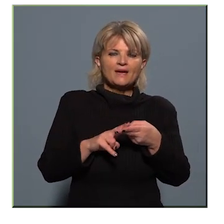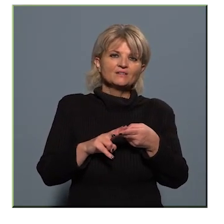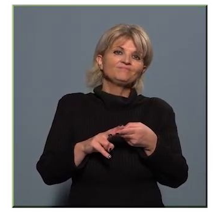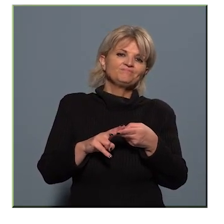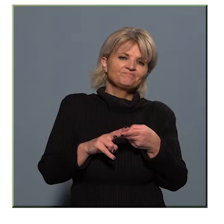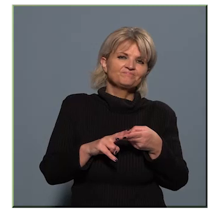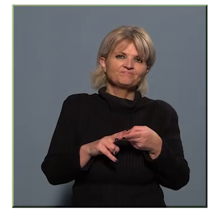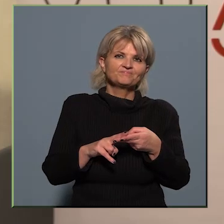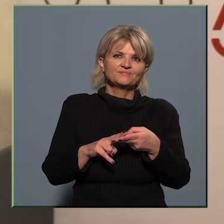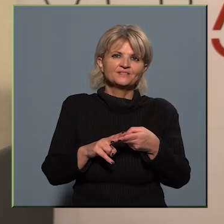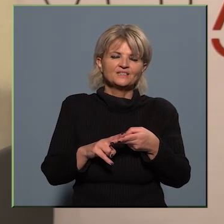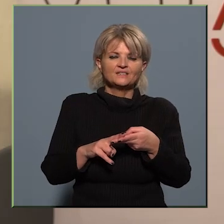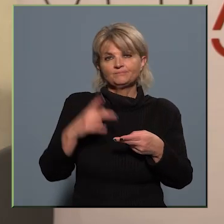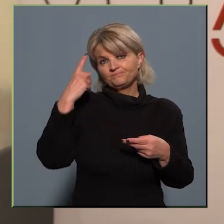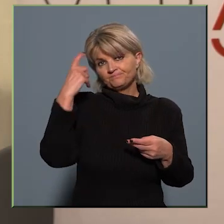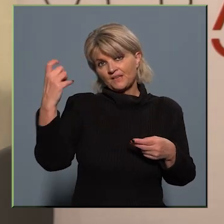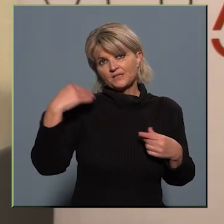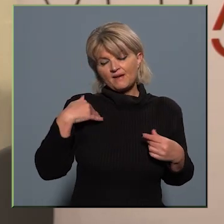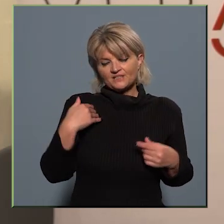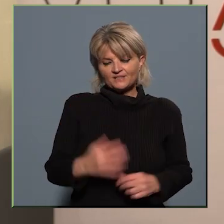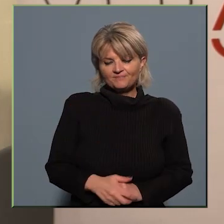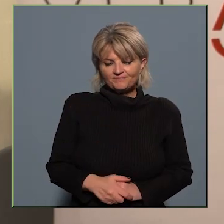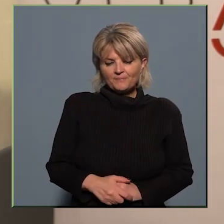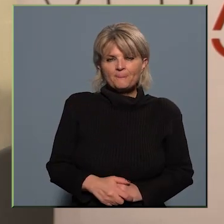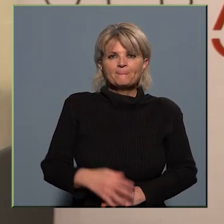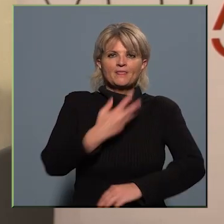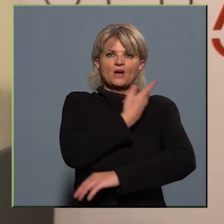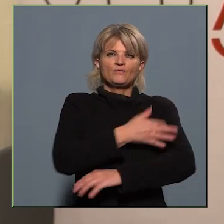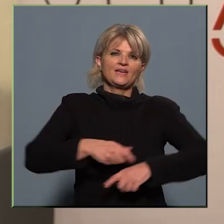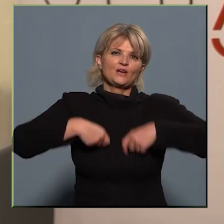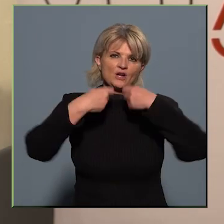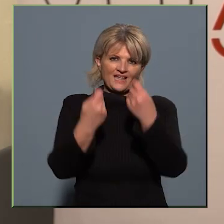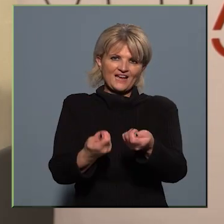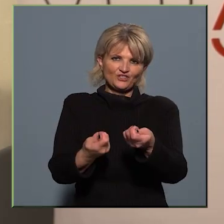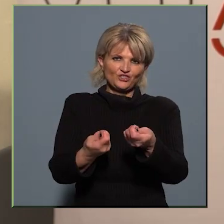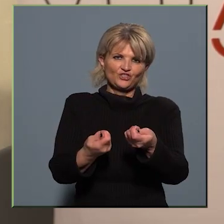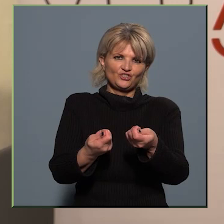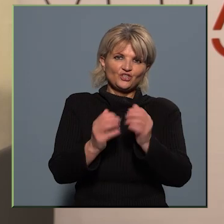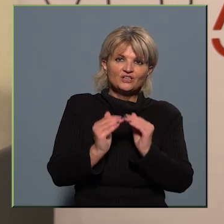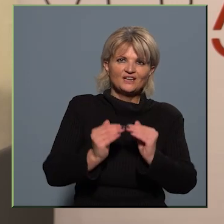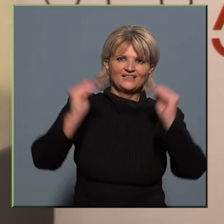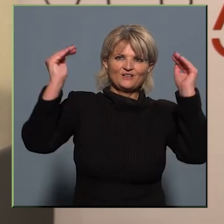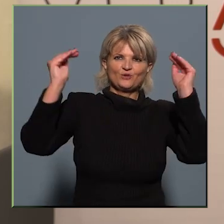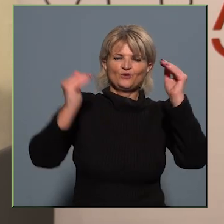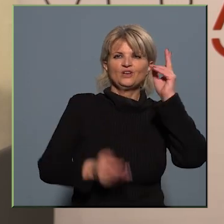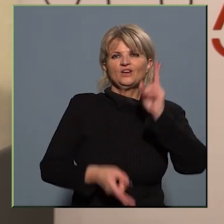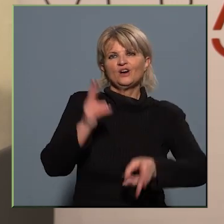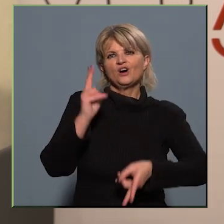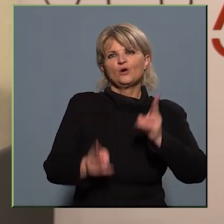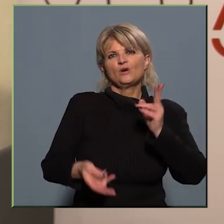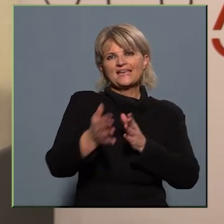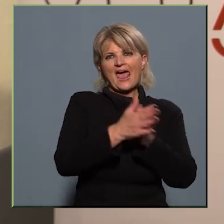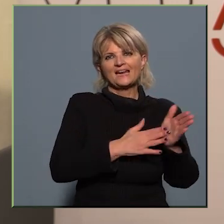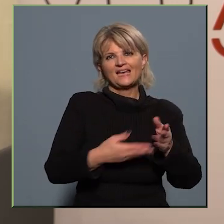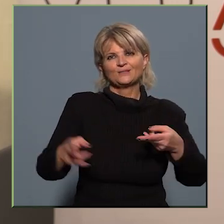alkalmával úgy vesszük észre, hogy a véradási kedv is arányosan nő, ahogy elkezdődnek